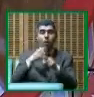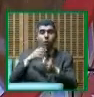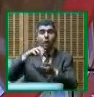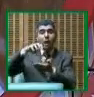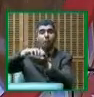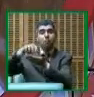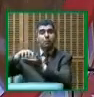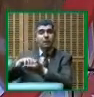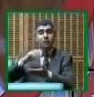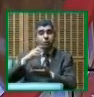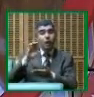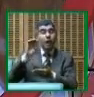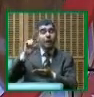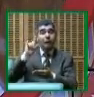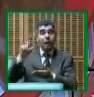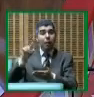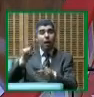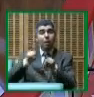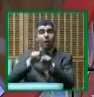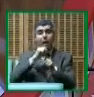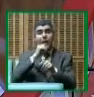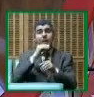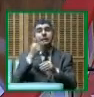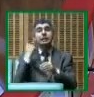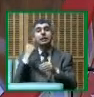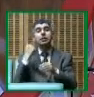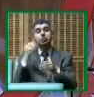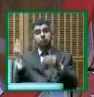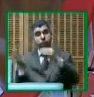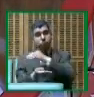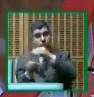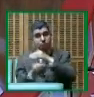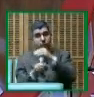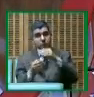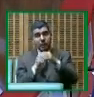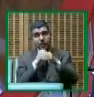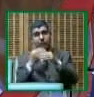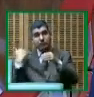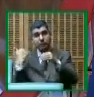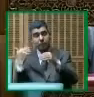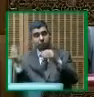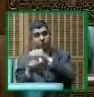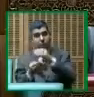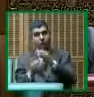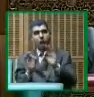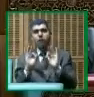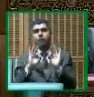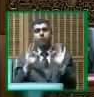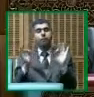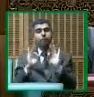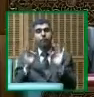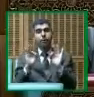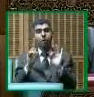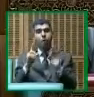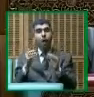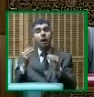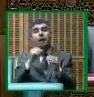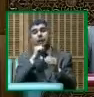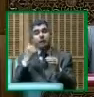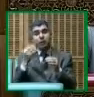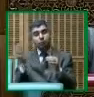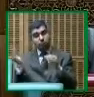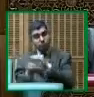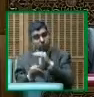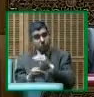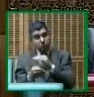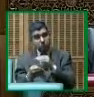اكثر. فهذا الشيء اللي ما تمشى في بورغون، بورغون الناس بناوا على الموجود، وهذا ما بناوا على الموجود، فعلا بناوا